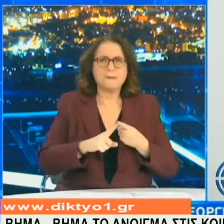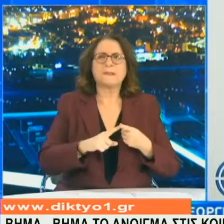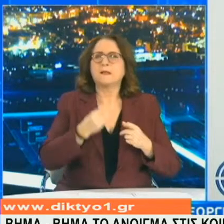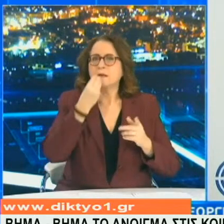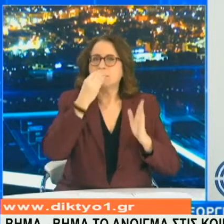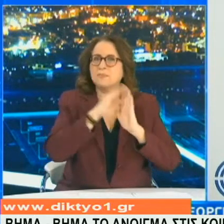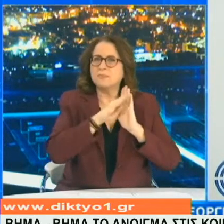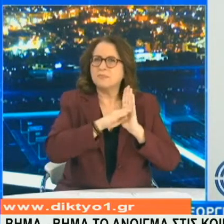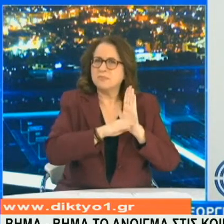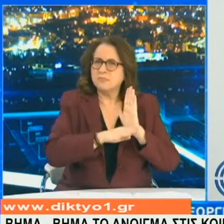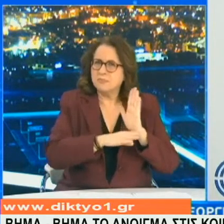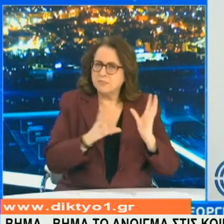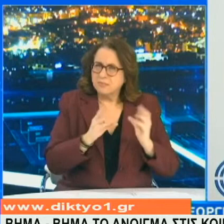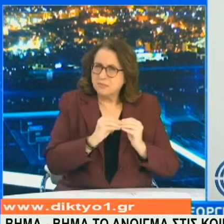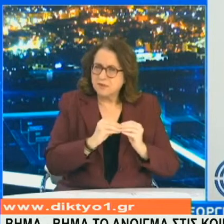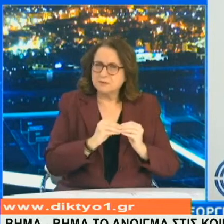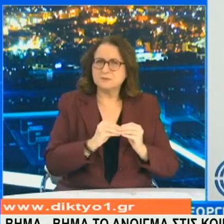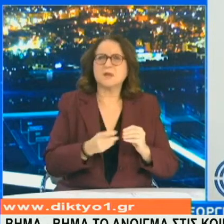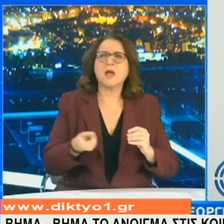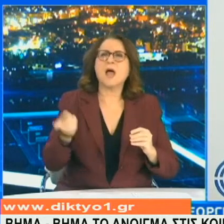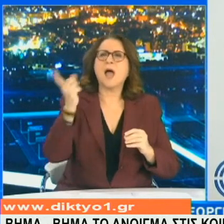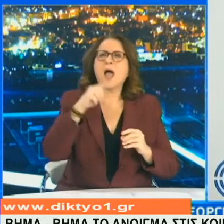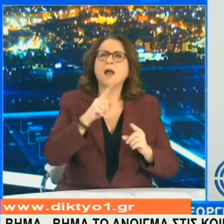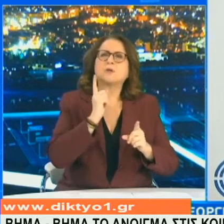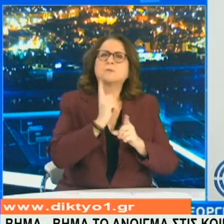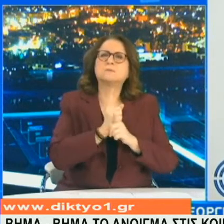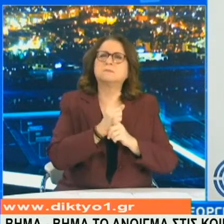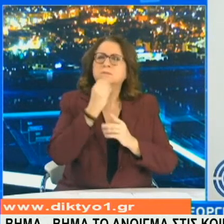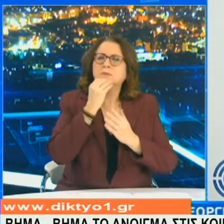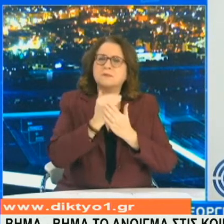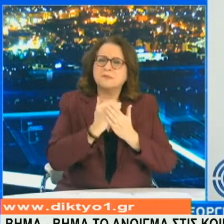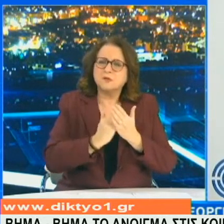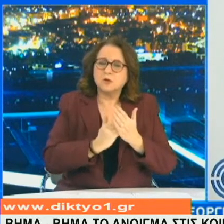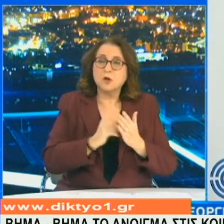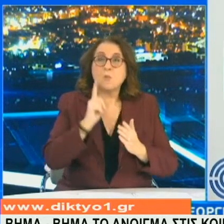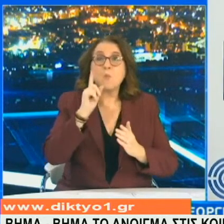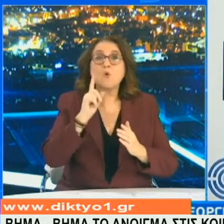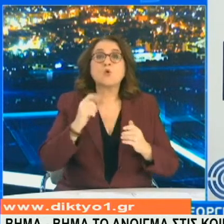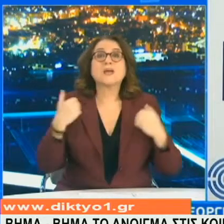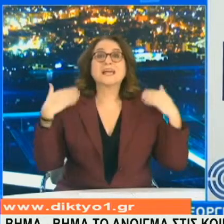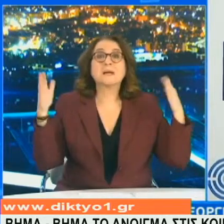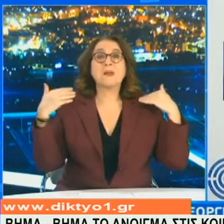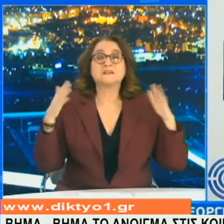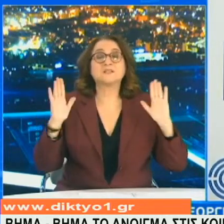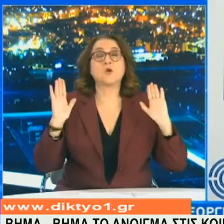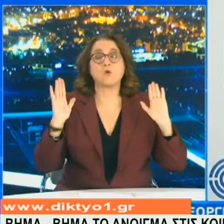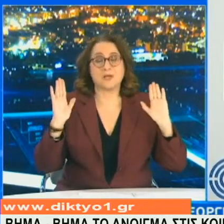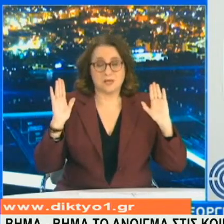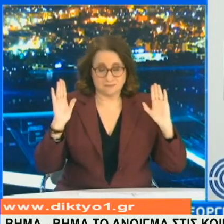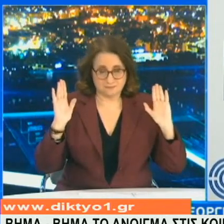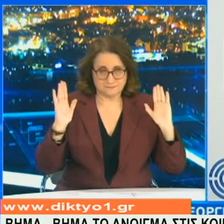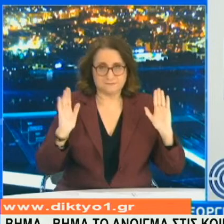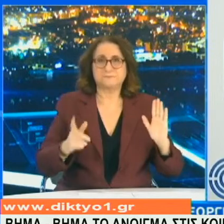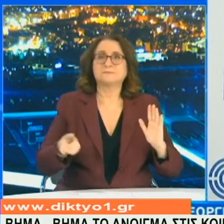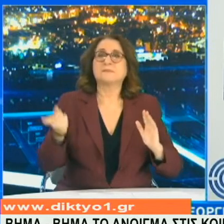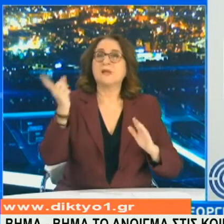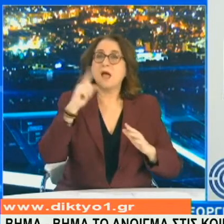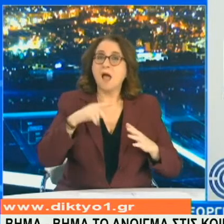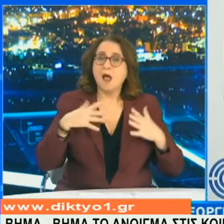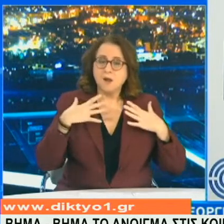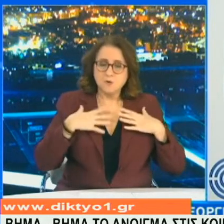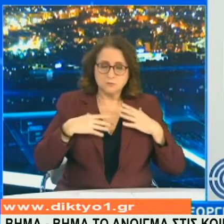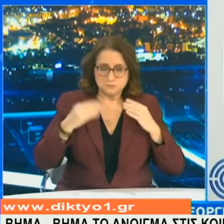διαιτολογίας, υπηρεσίες διαιτολογικών μονάδων με εξαίρεση την άσκηση, υπηρεσίες προσωπικής υγιεινής και φροντίδας